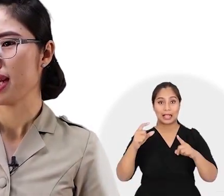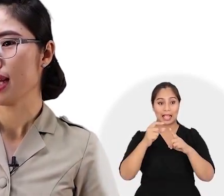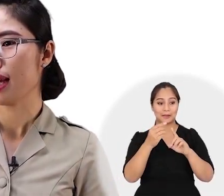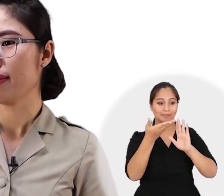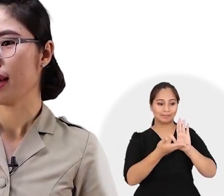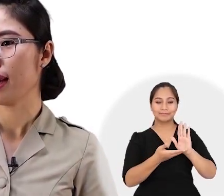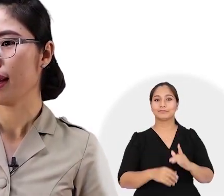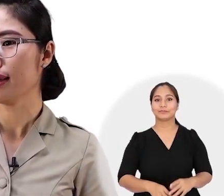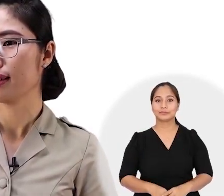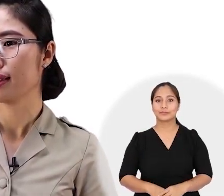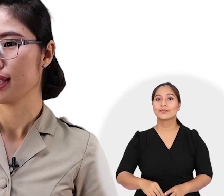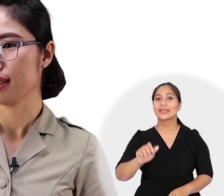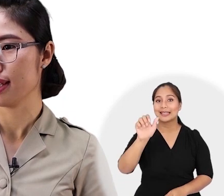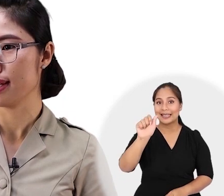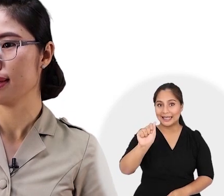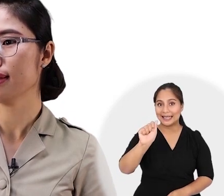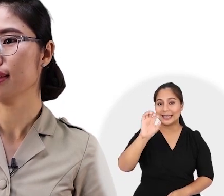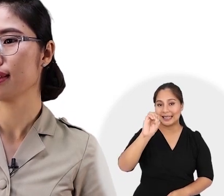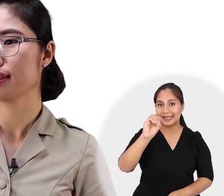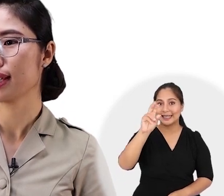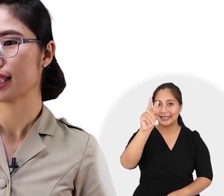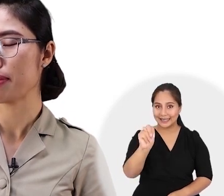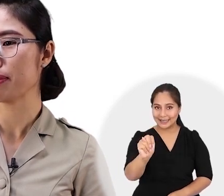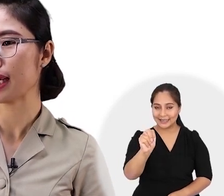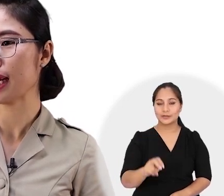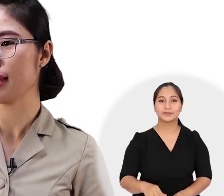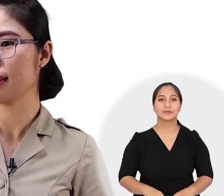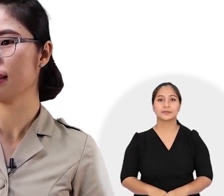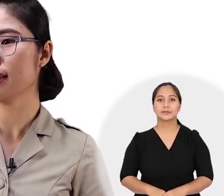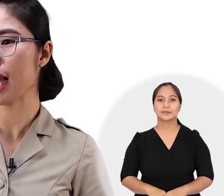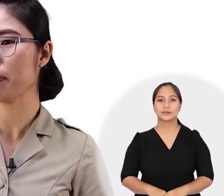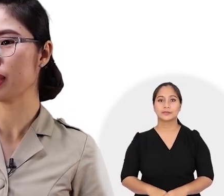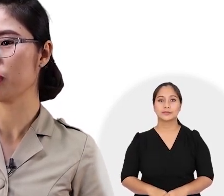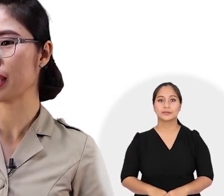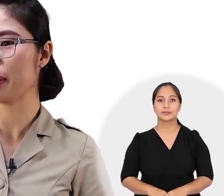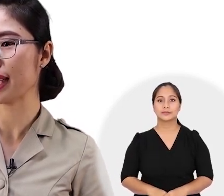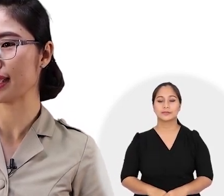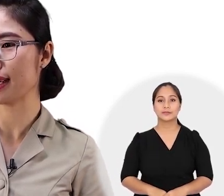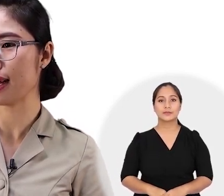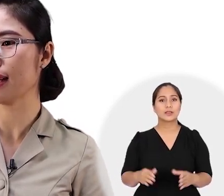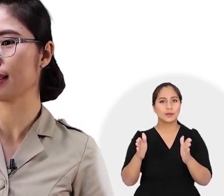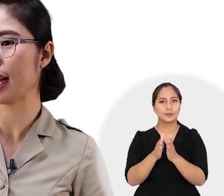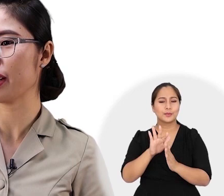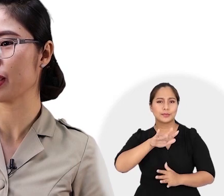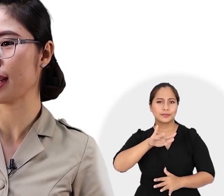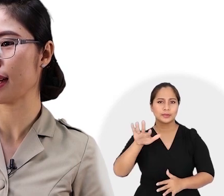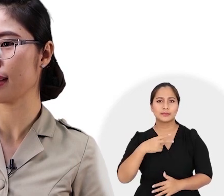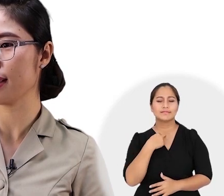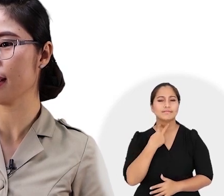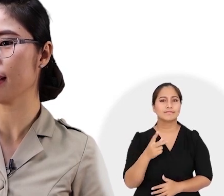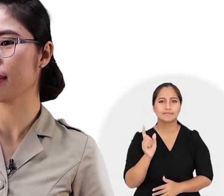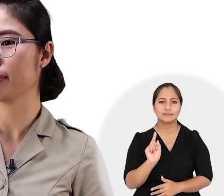คำนี้อ่านว่าอินสำหรับสระอินถ้าผสมใส่พยัญชนะจะอ่านออ